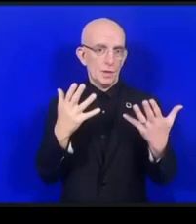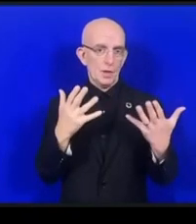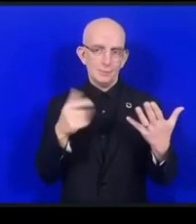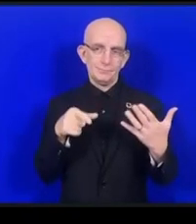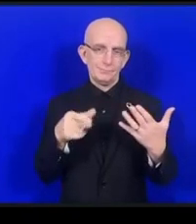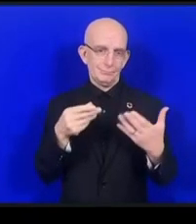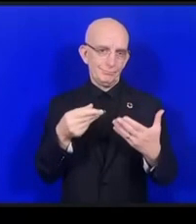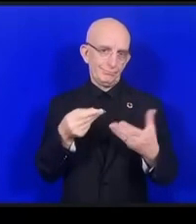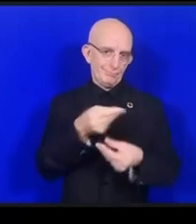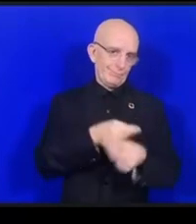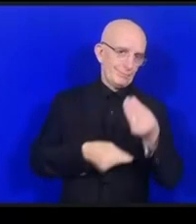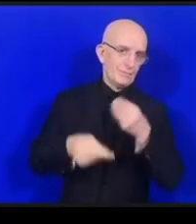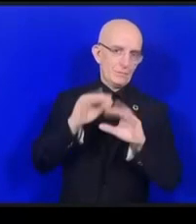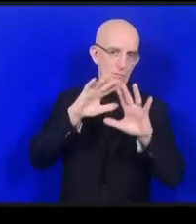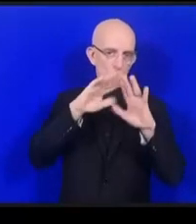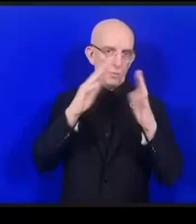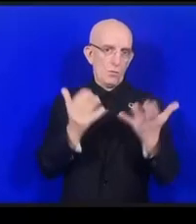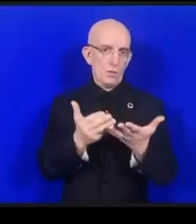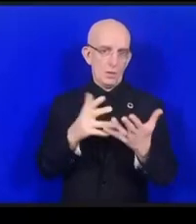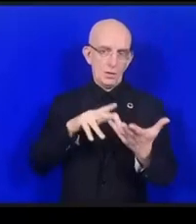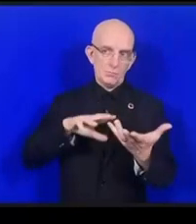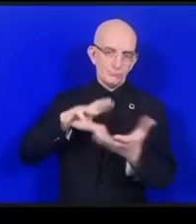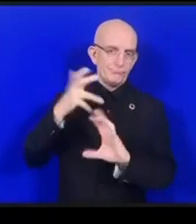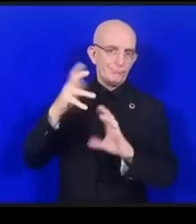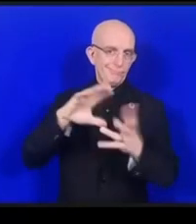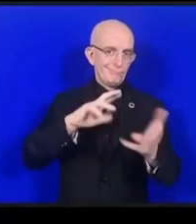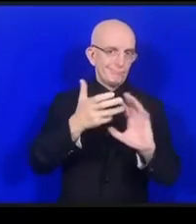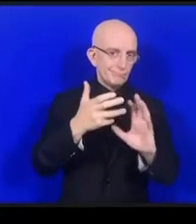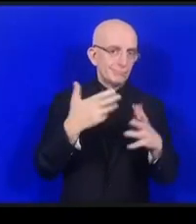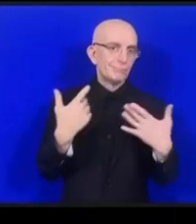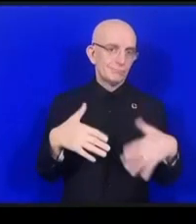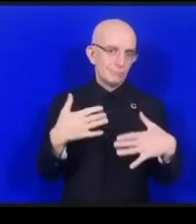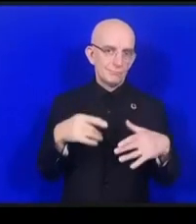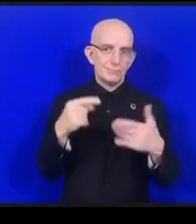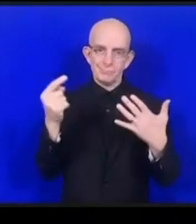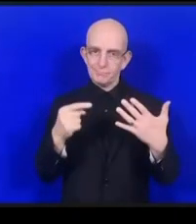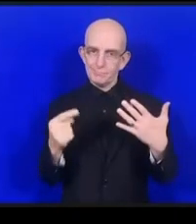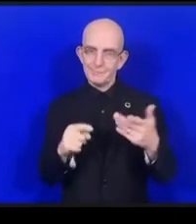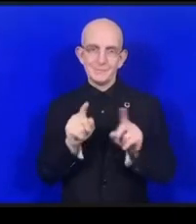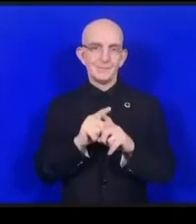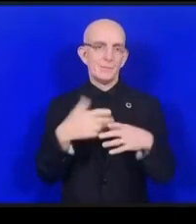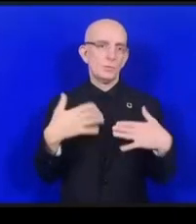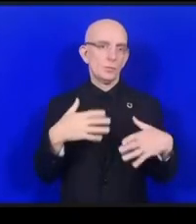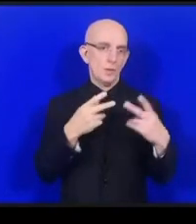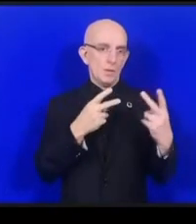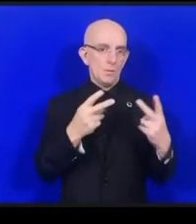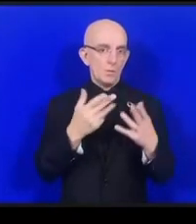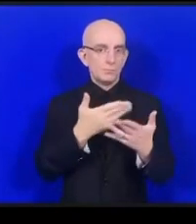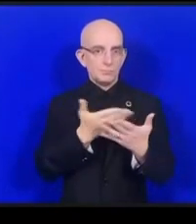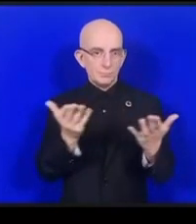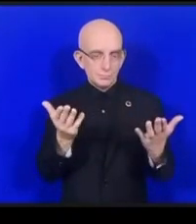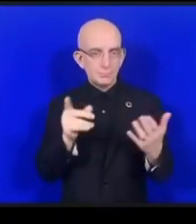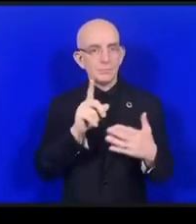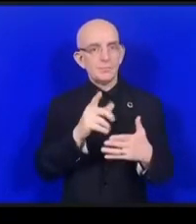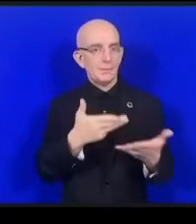осветили мы должны согласиться с их значением том что касается